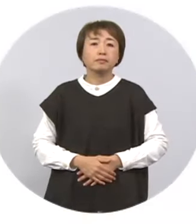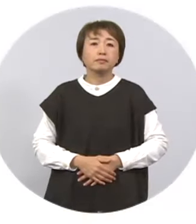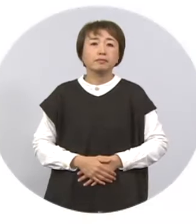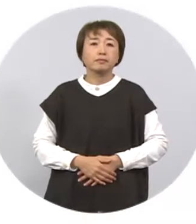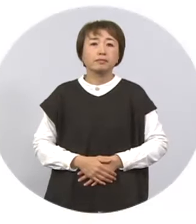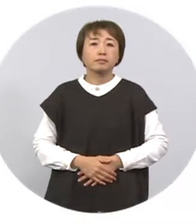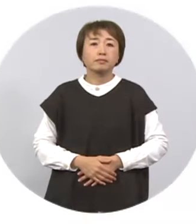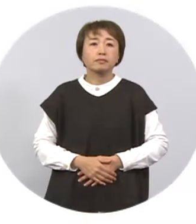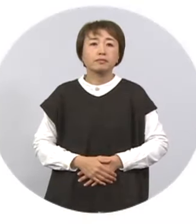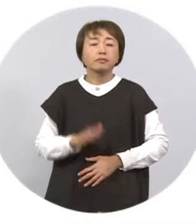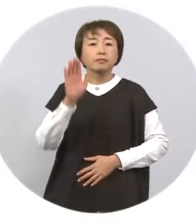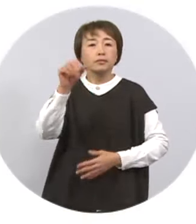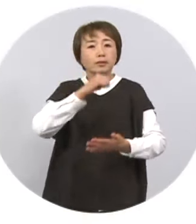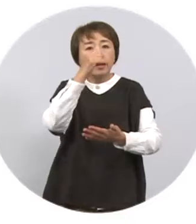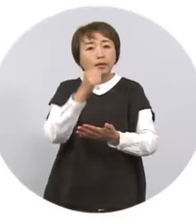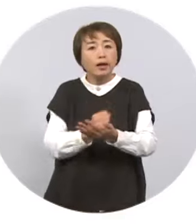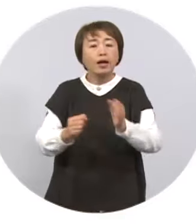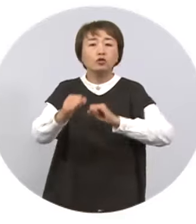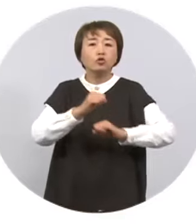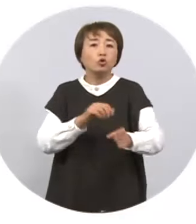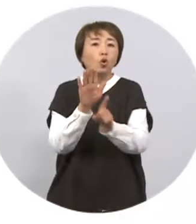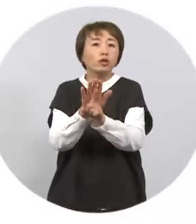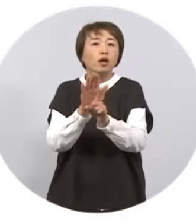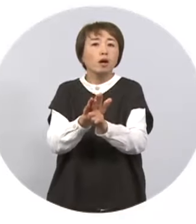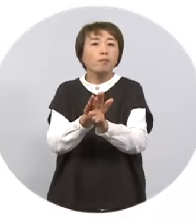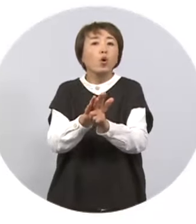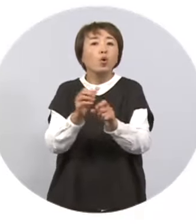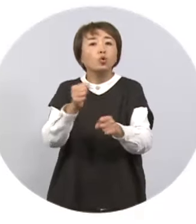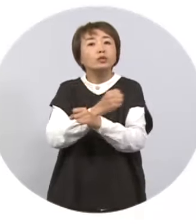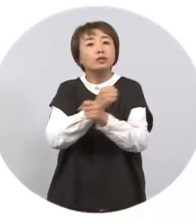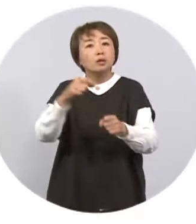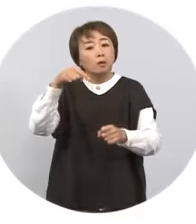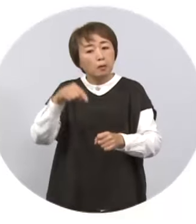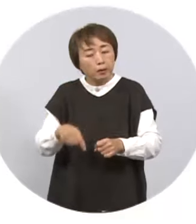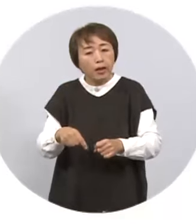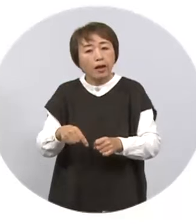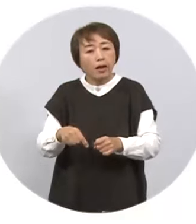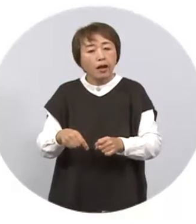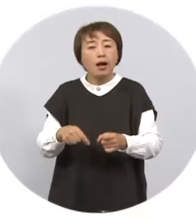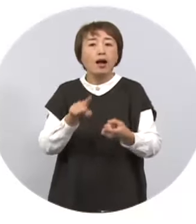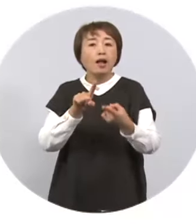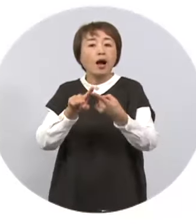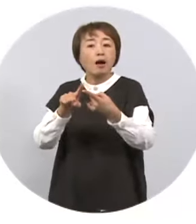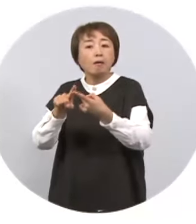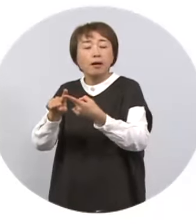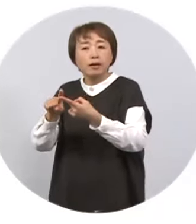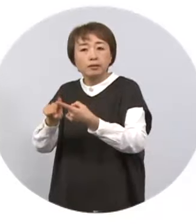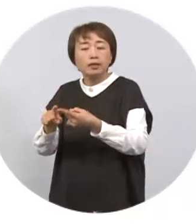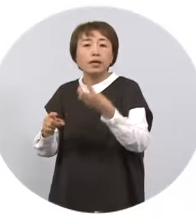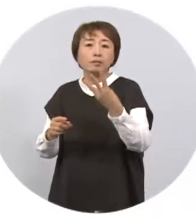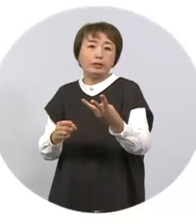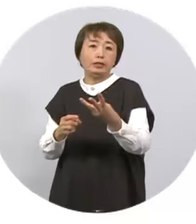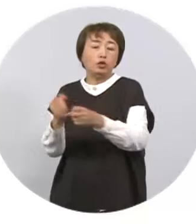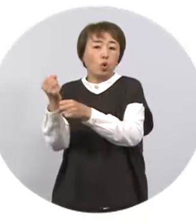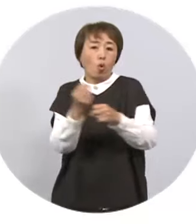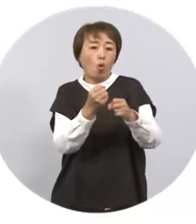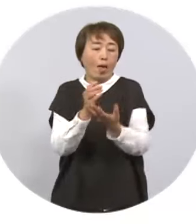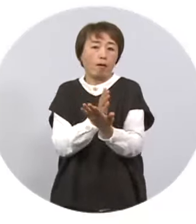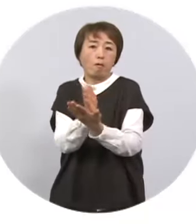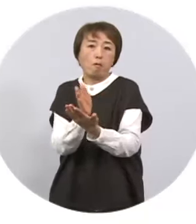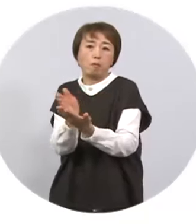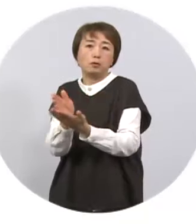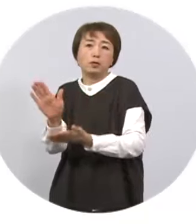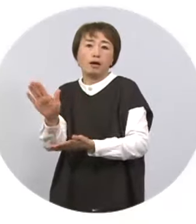そこで未来叶える活動サポート事業では、それぞれのサポートに見合う3つの応援コースを用意しています